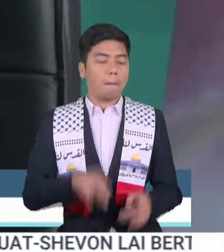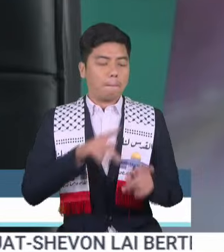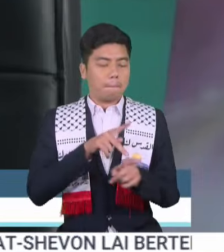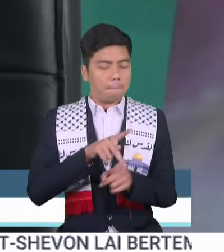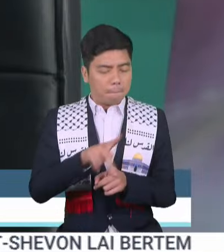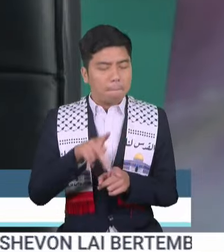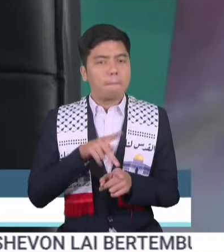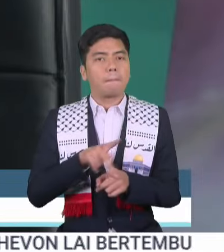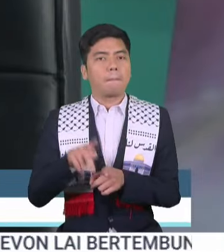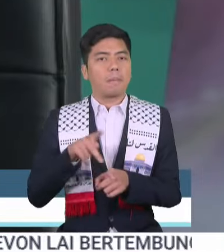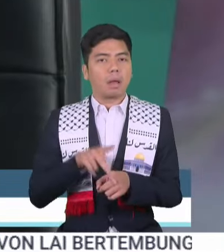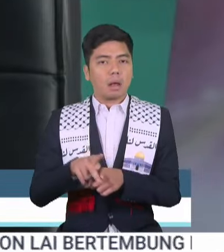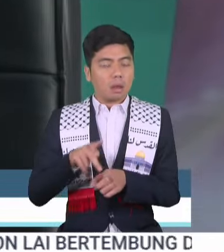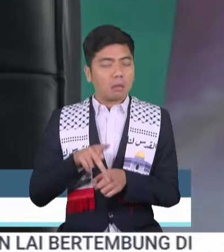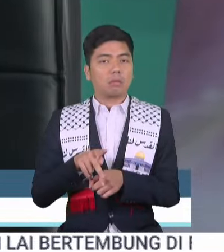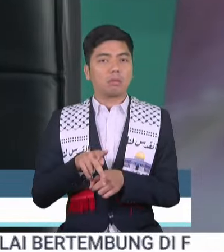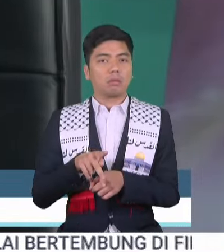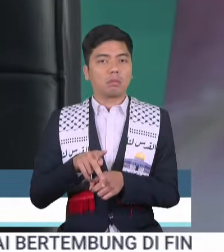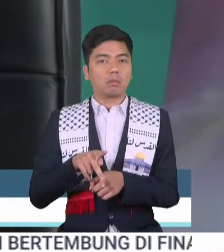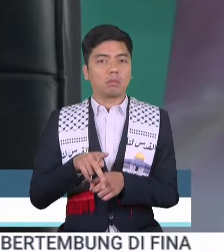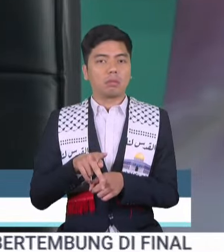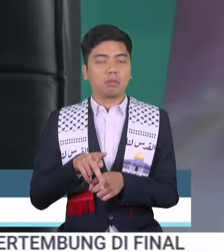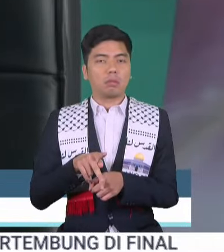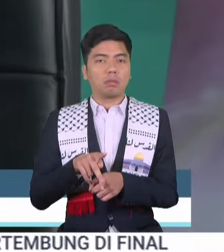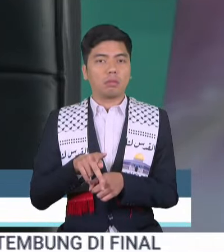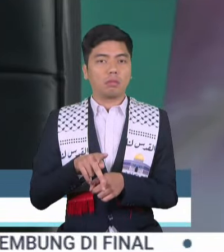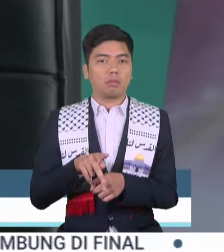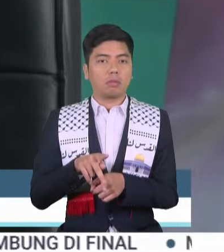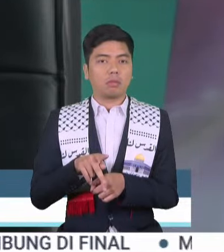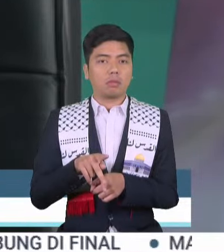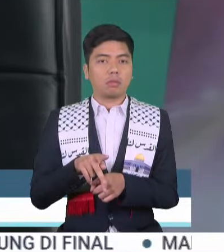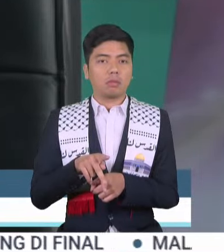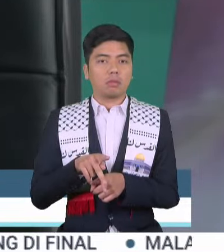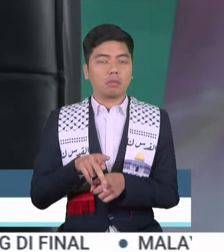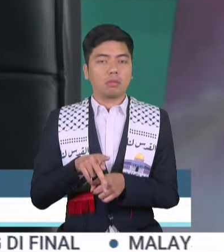kepakaran dari segi